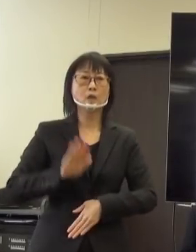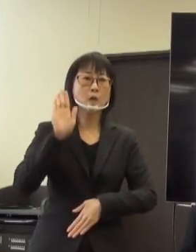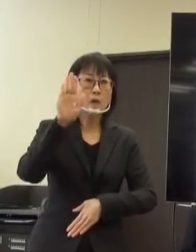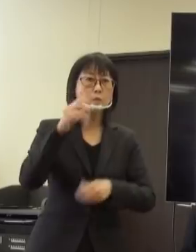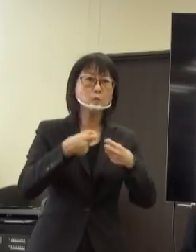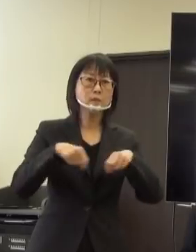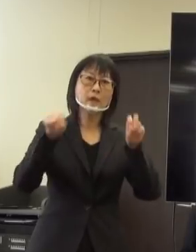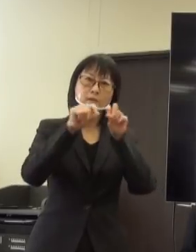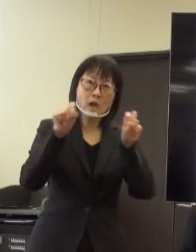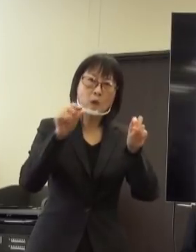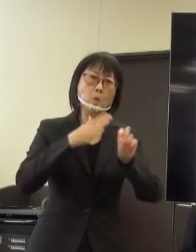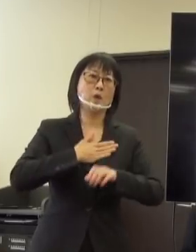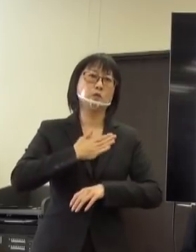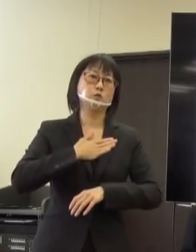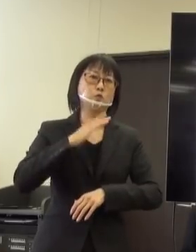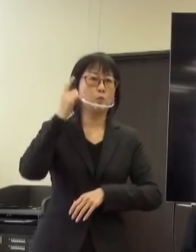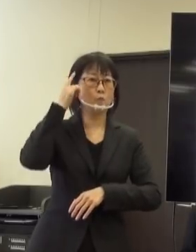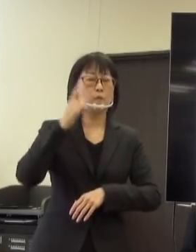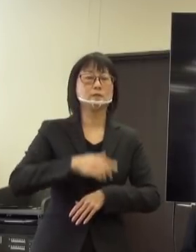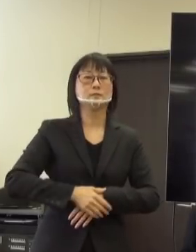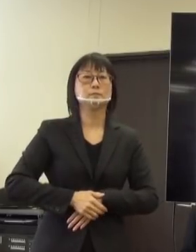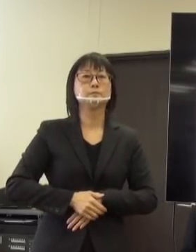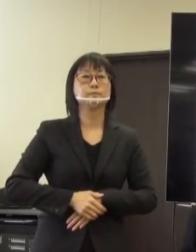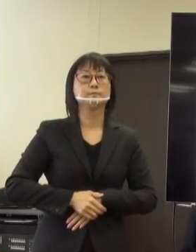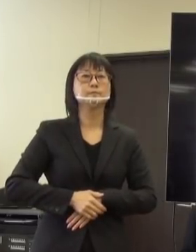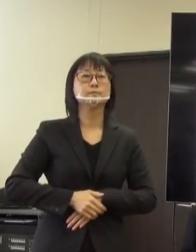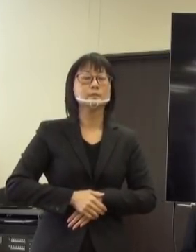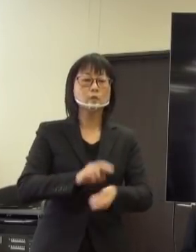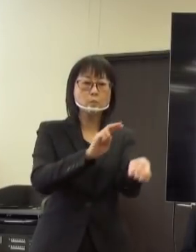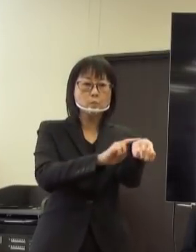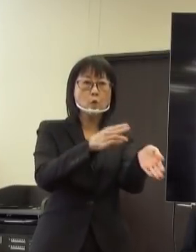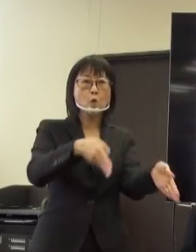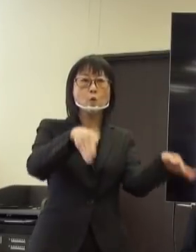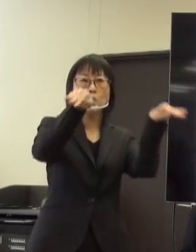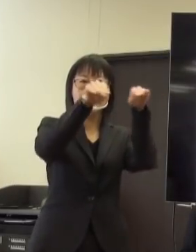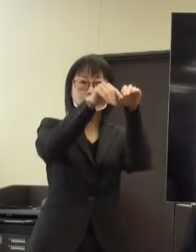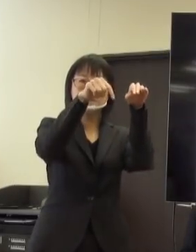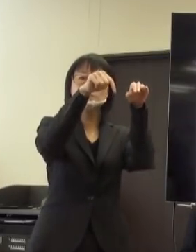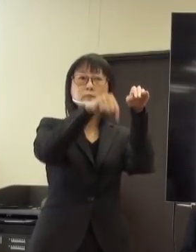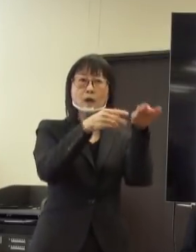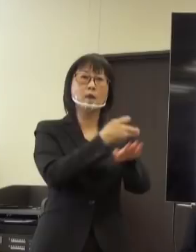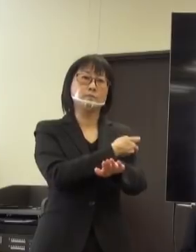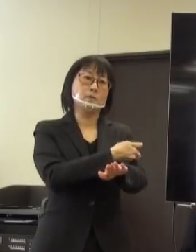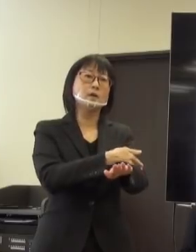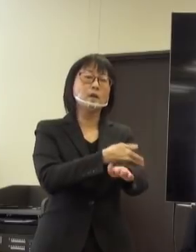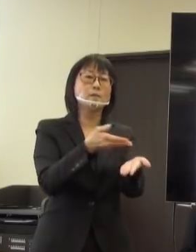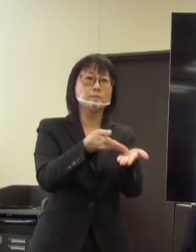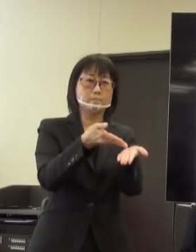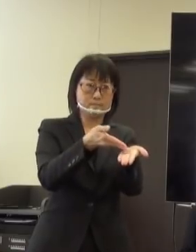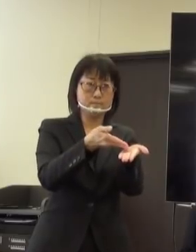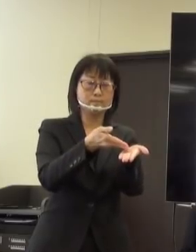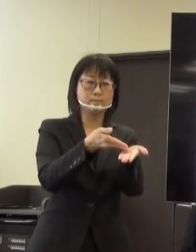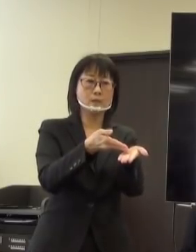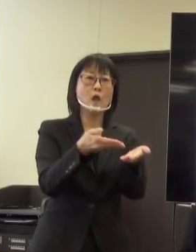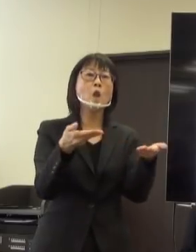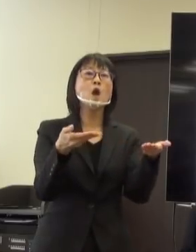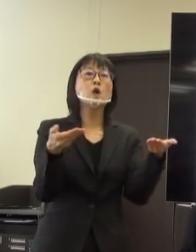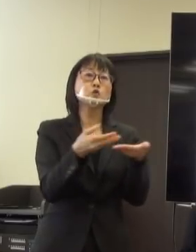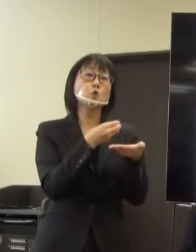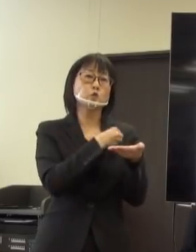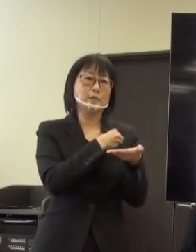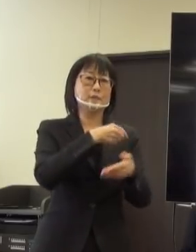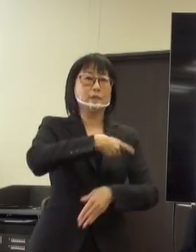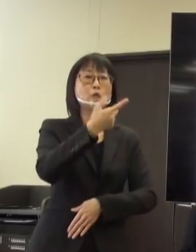で、福島西部病院の概要を申し上げますと、職員は約160